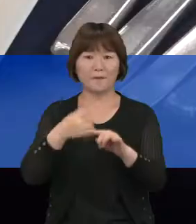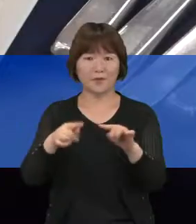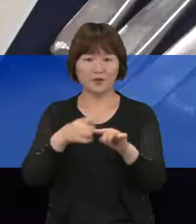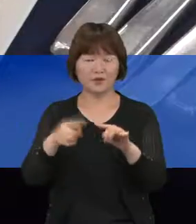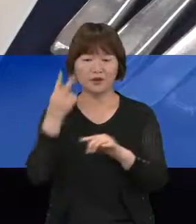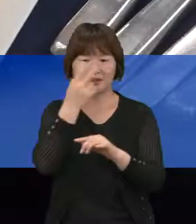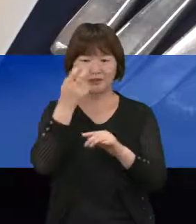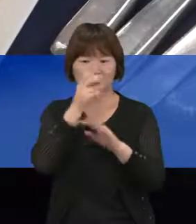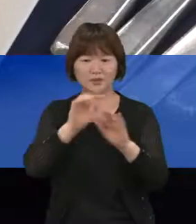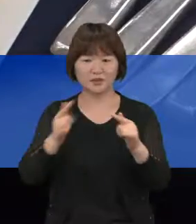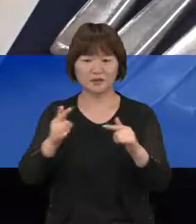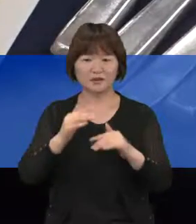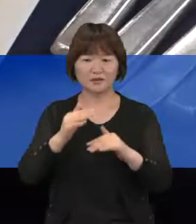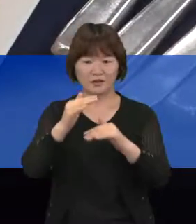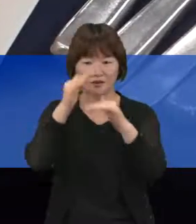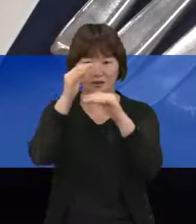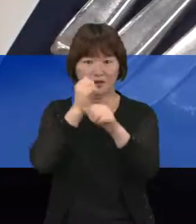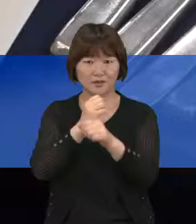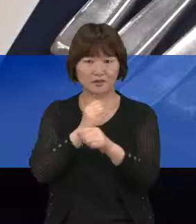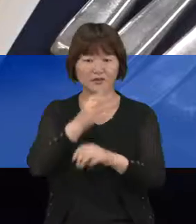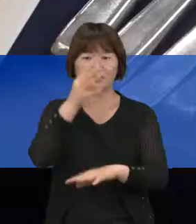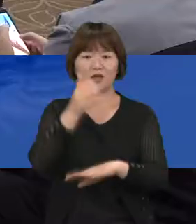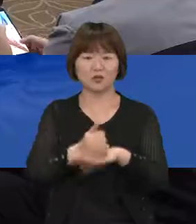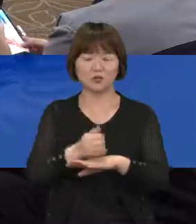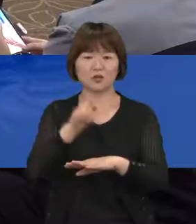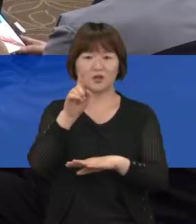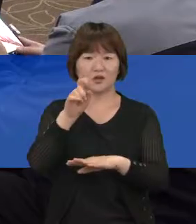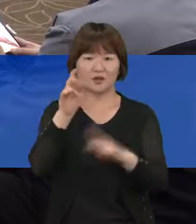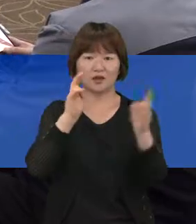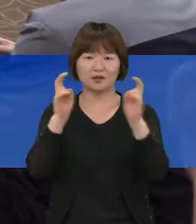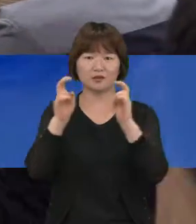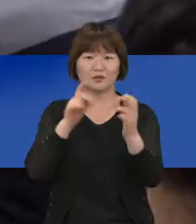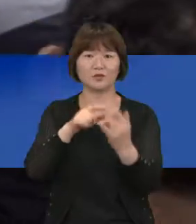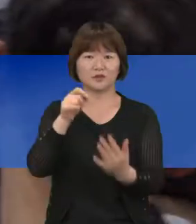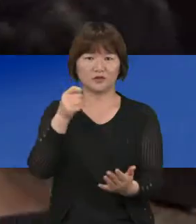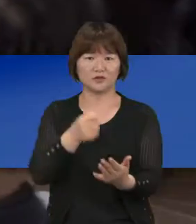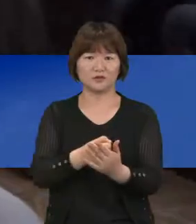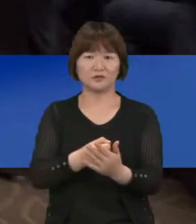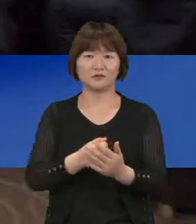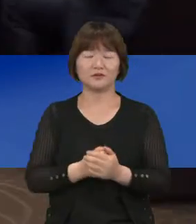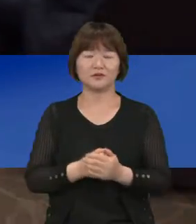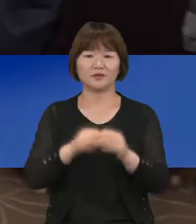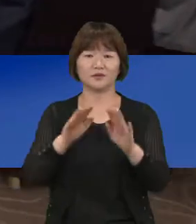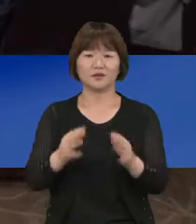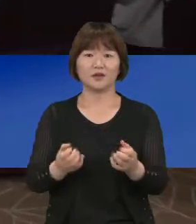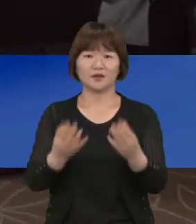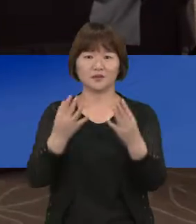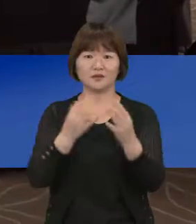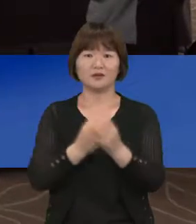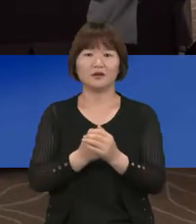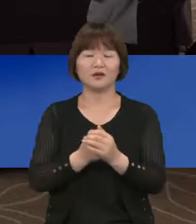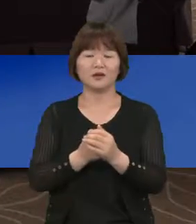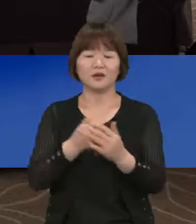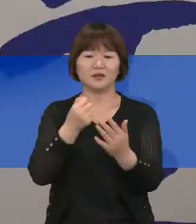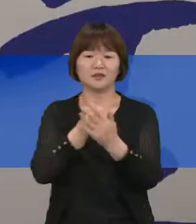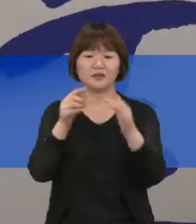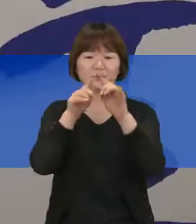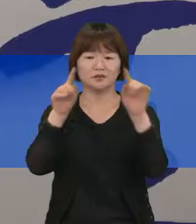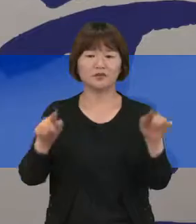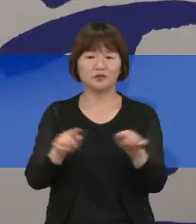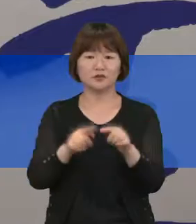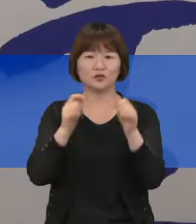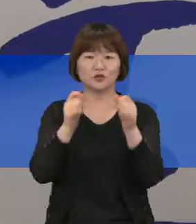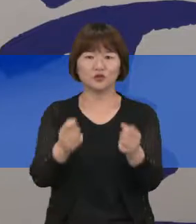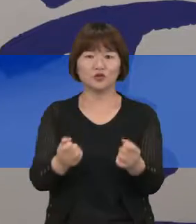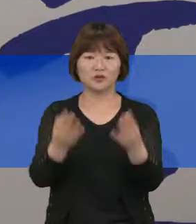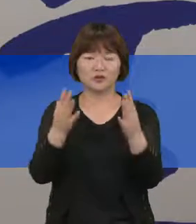심의 등 4단계를 거쳐 최종 11개 기업 을 선정했습니다 이날 행사는 유망 강소기업 지정서 수여식 와